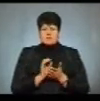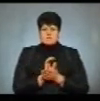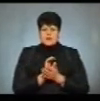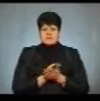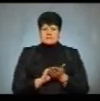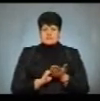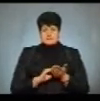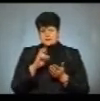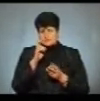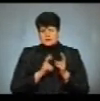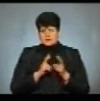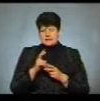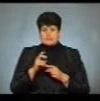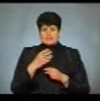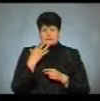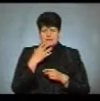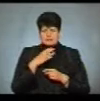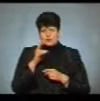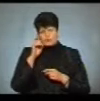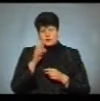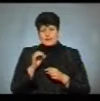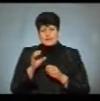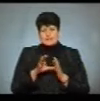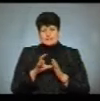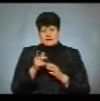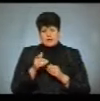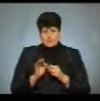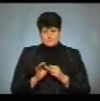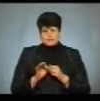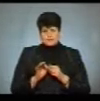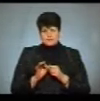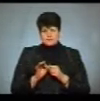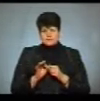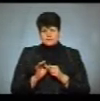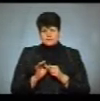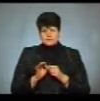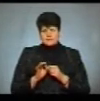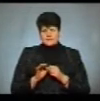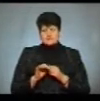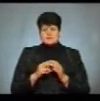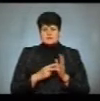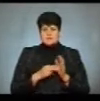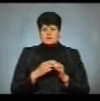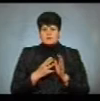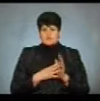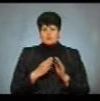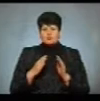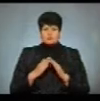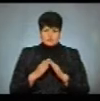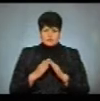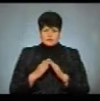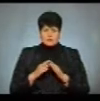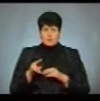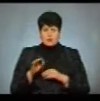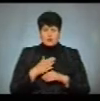комунального підприємства «Тернопільміськтеплокомуненерго» Олександр Лазарчук. В 17-19 будинках,